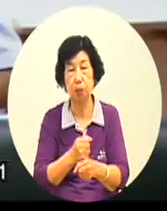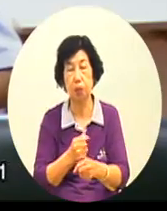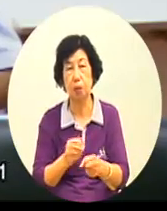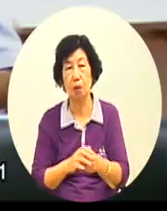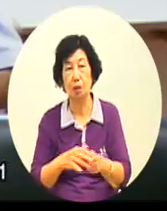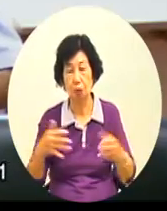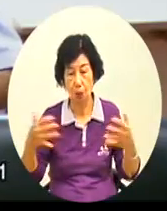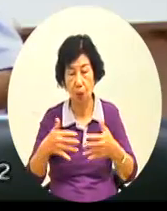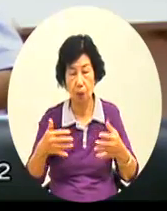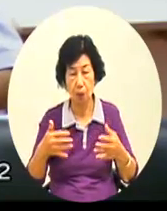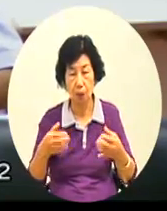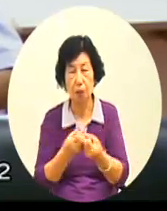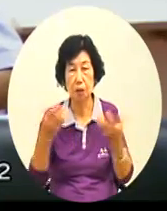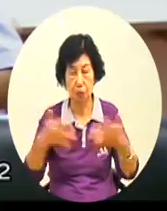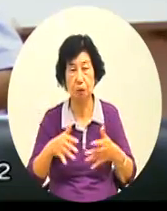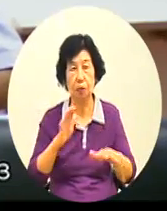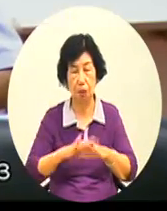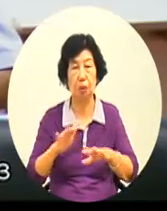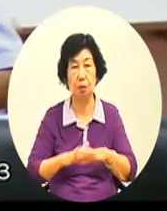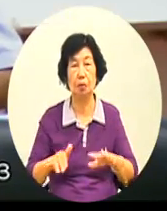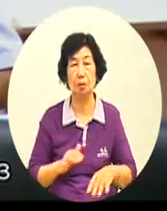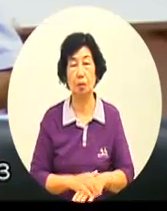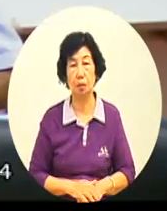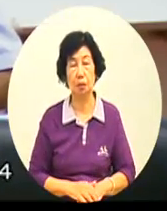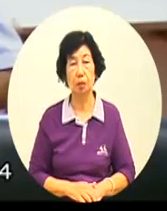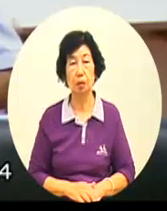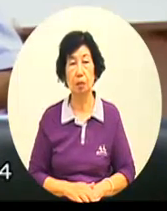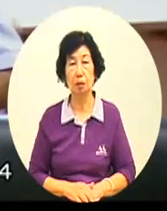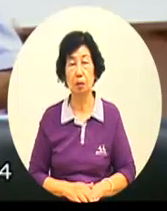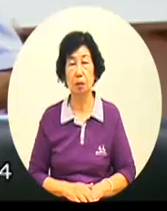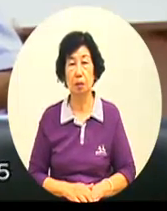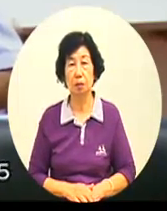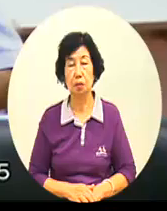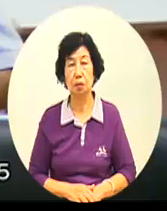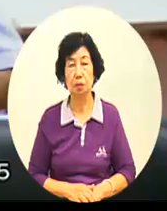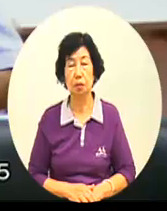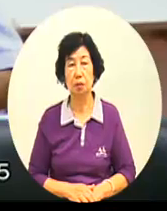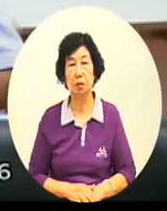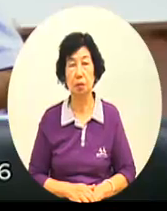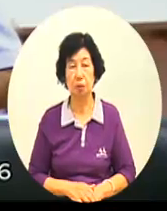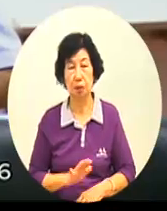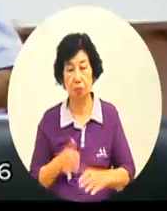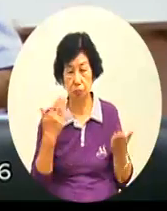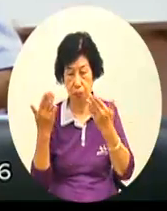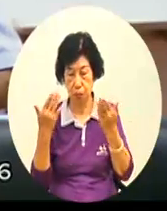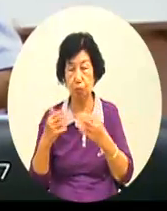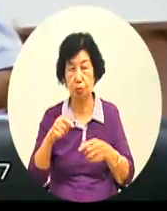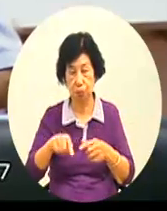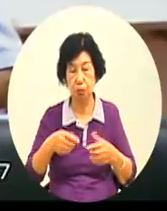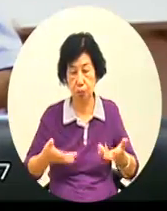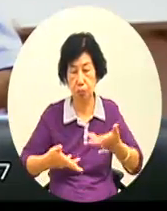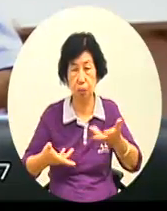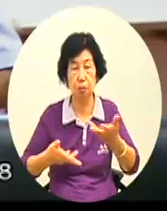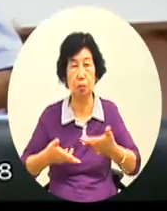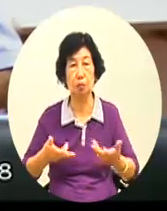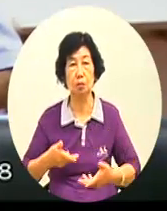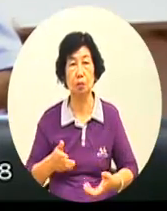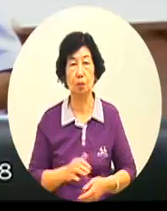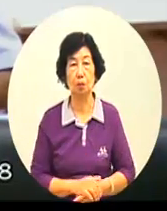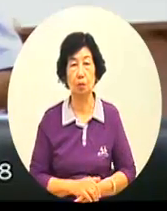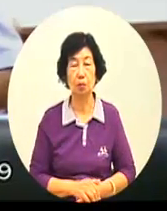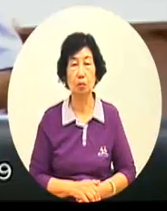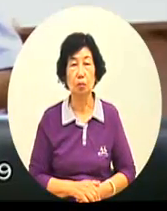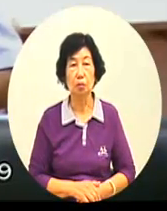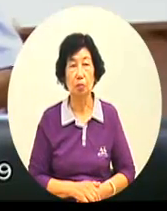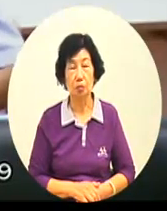问题，所以务必要多了解这一点哈。啊，这点其我可以叫你不答